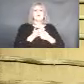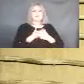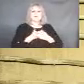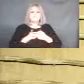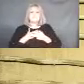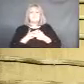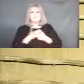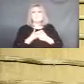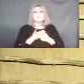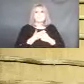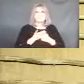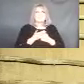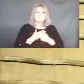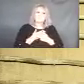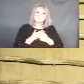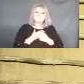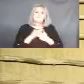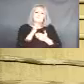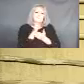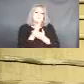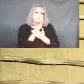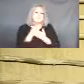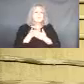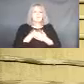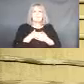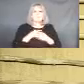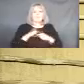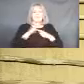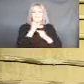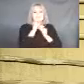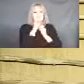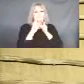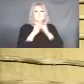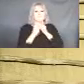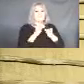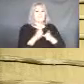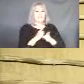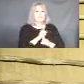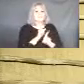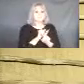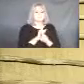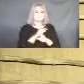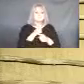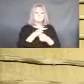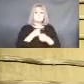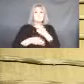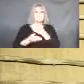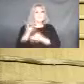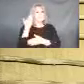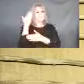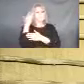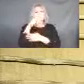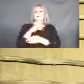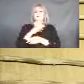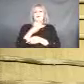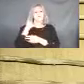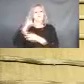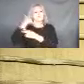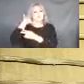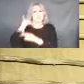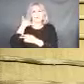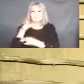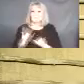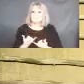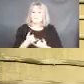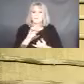wat je ontdekt. Ek kon daar baie jare terug, was daar een geheime surfplek hier in Mosselbaai omgeving. Ek gaan nou nie sê waar dit was nie,